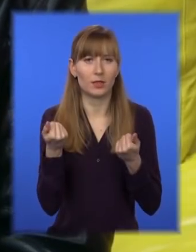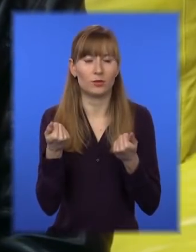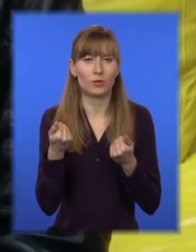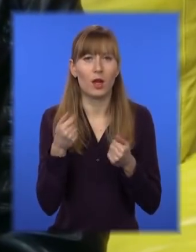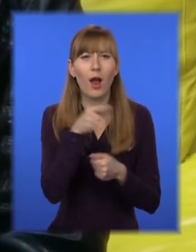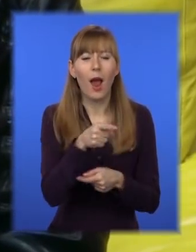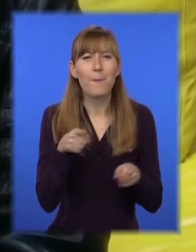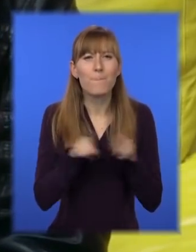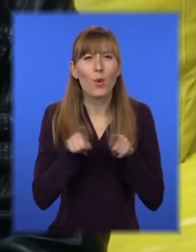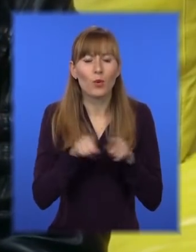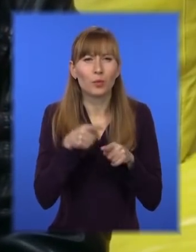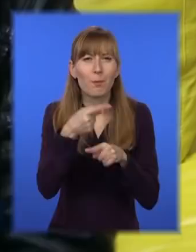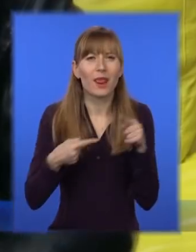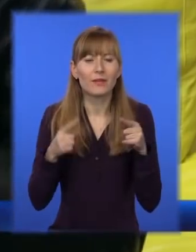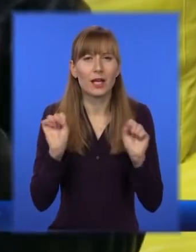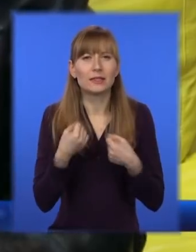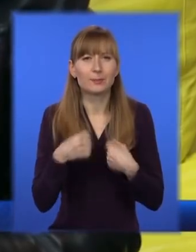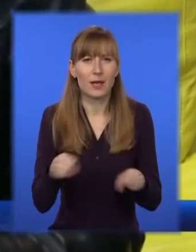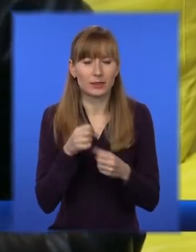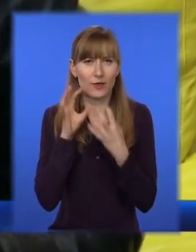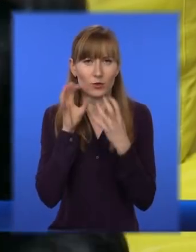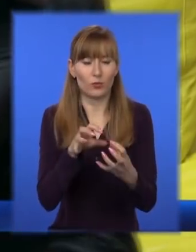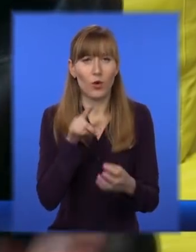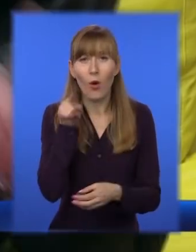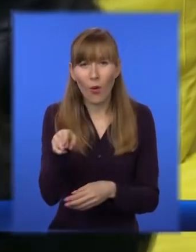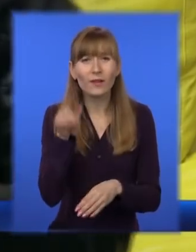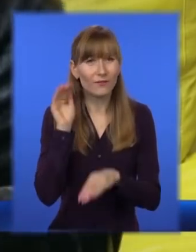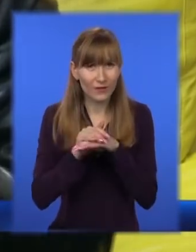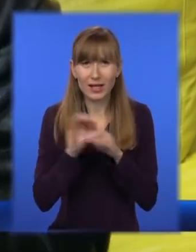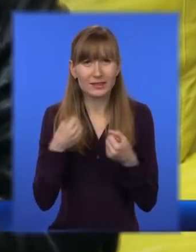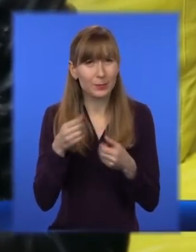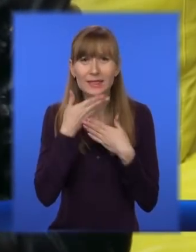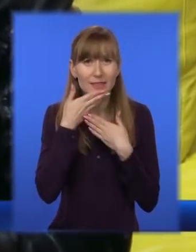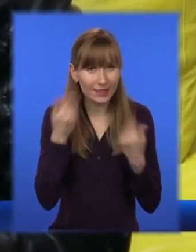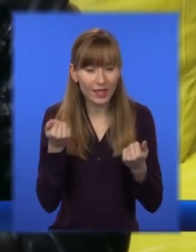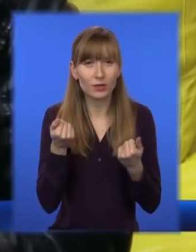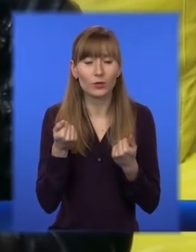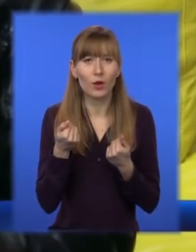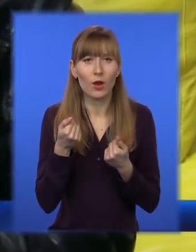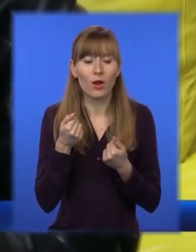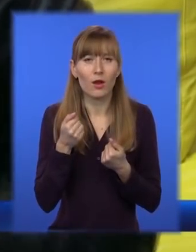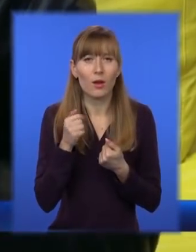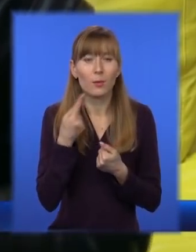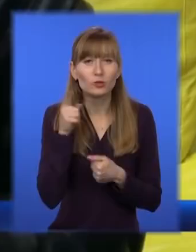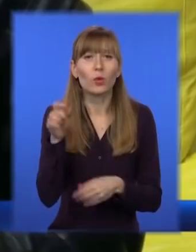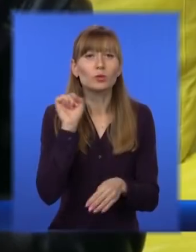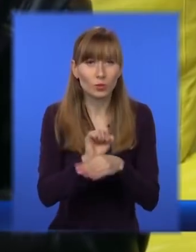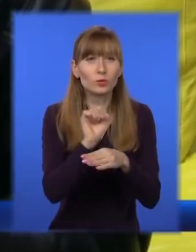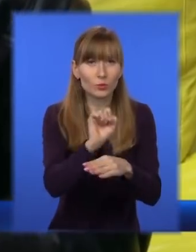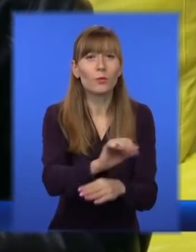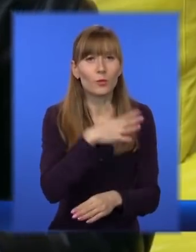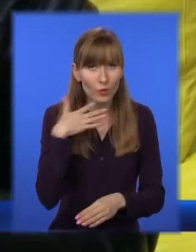Із нього зробили как бы, такой, до половини експрес. Він не є експрес по своей сути, потому что он, в принципе, почти